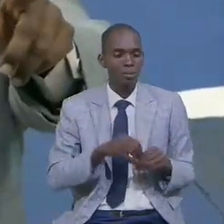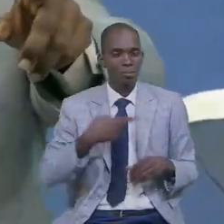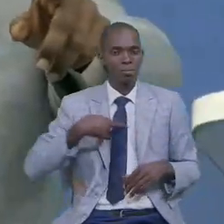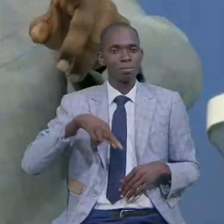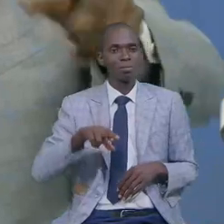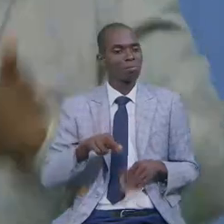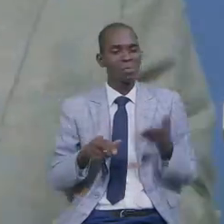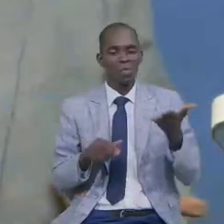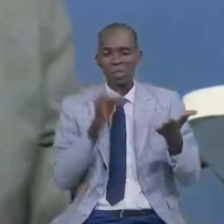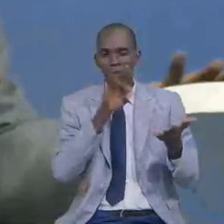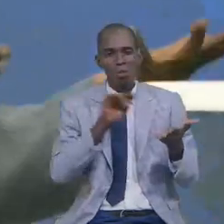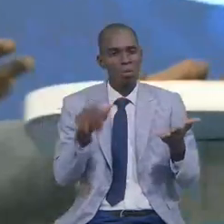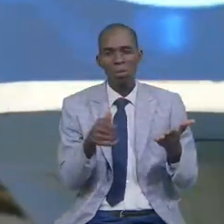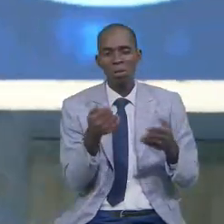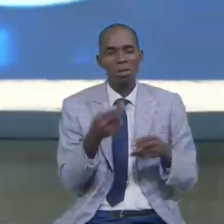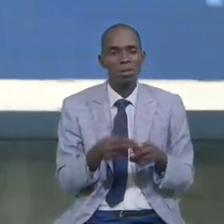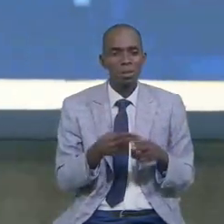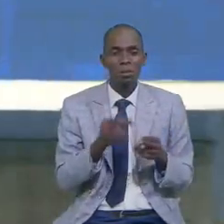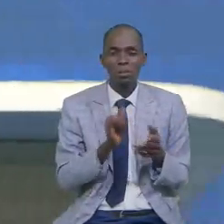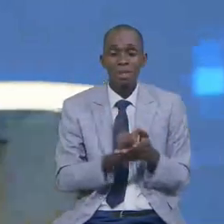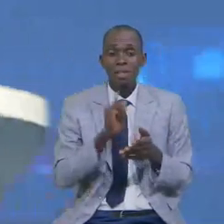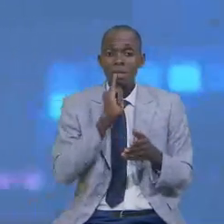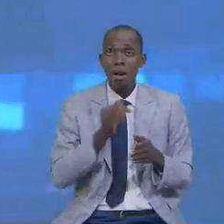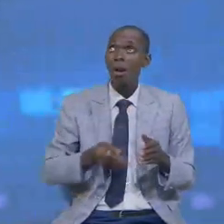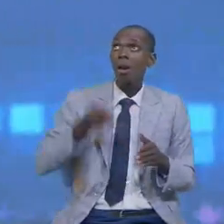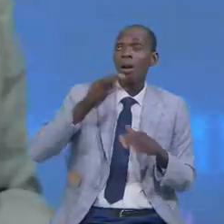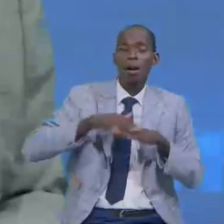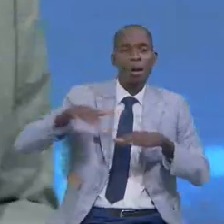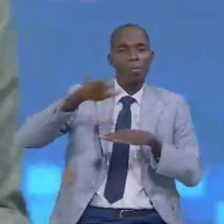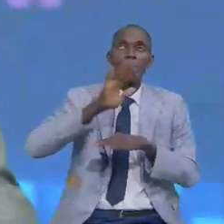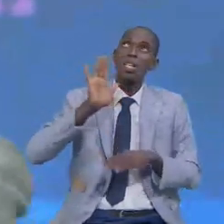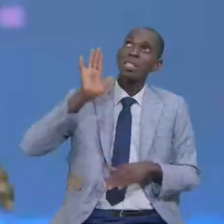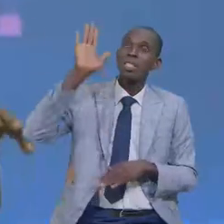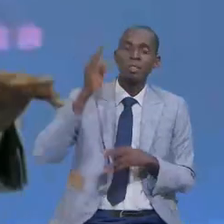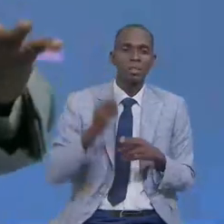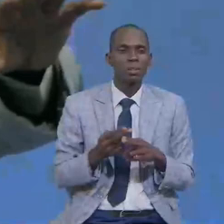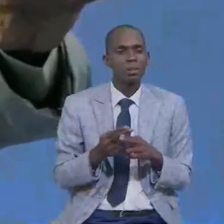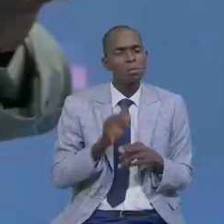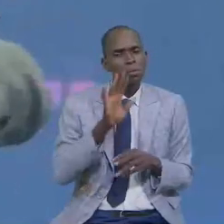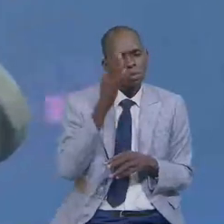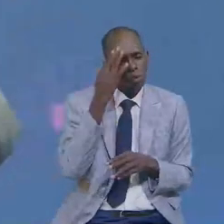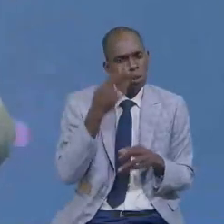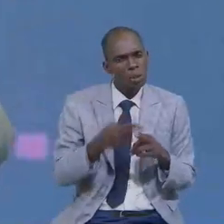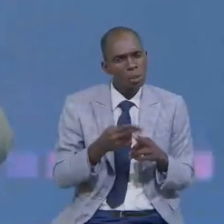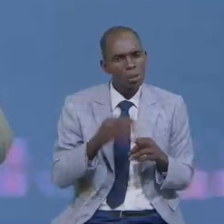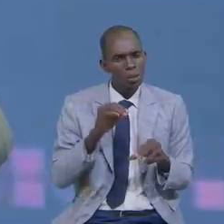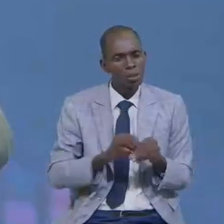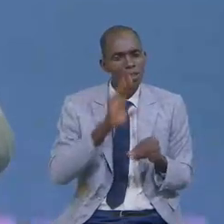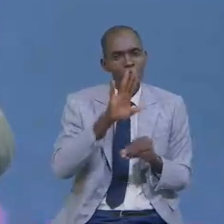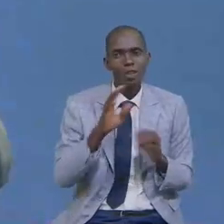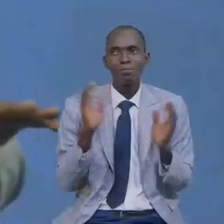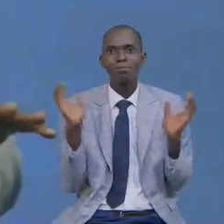aucun autre nom qui est au-dessus de son nom. Tout nom, dans tes